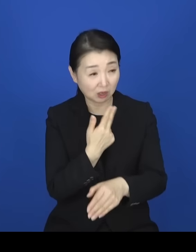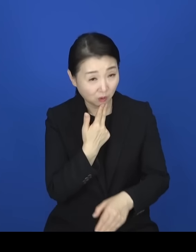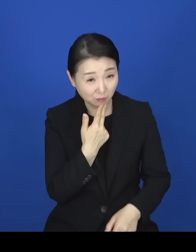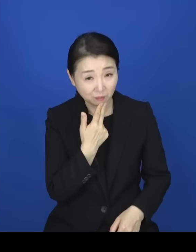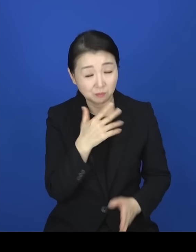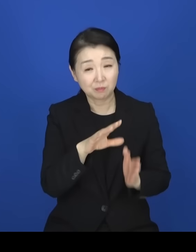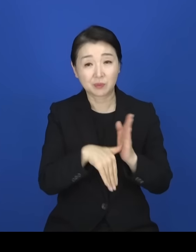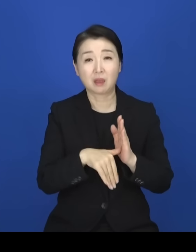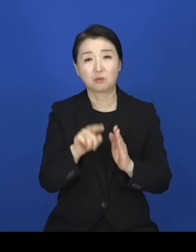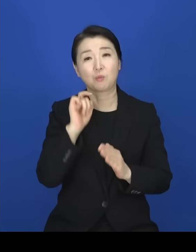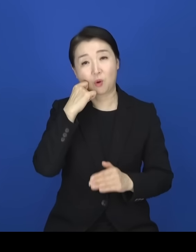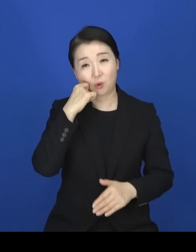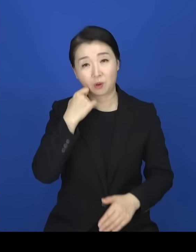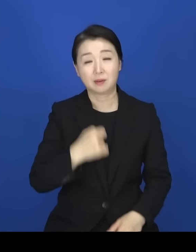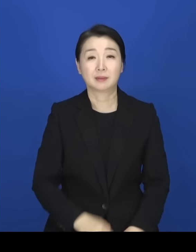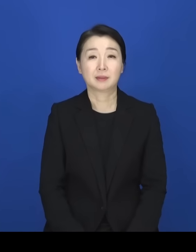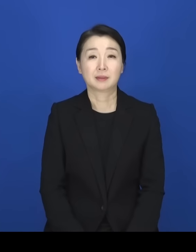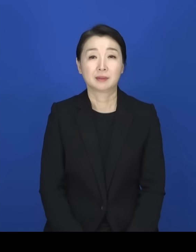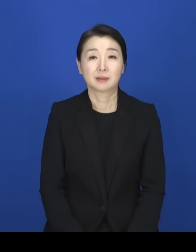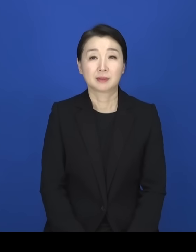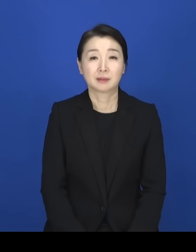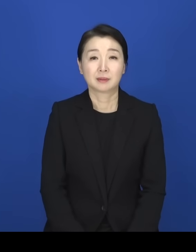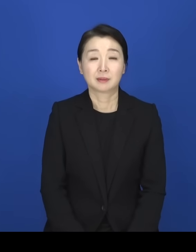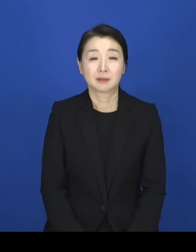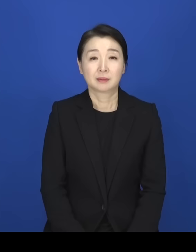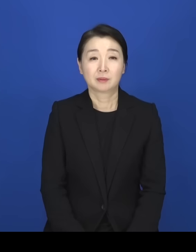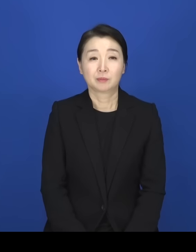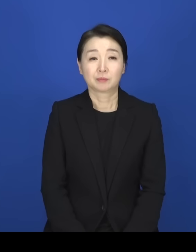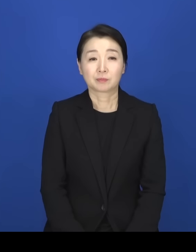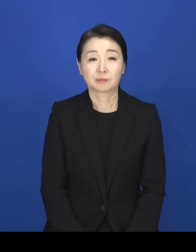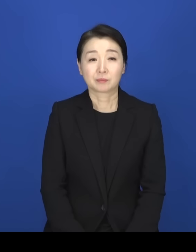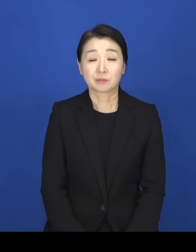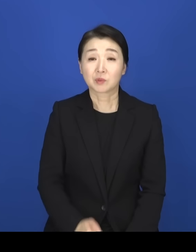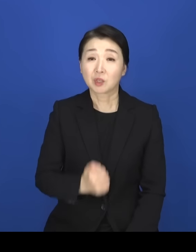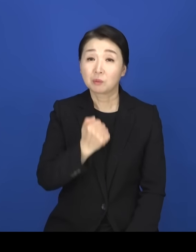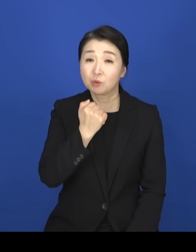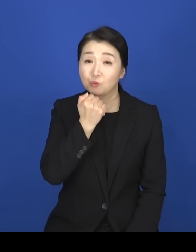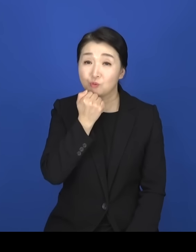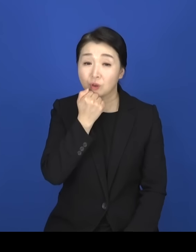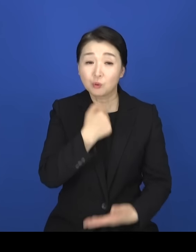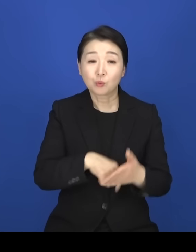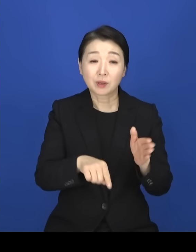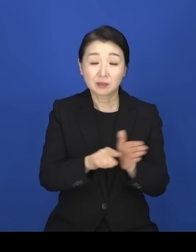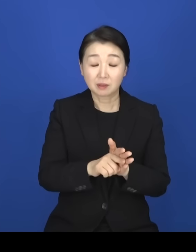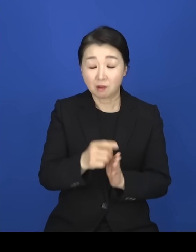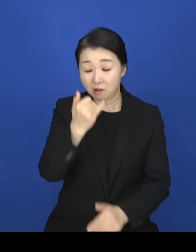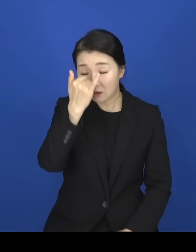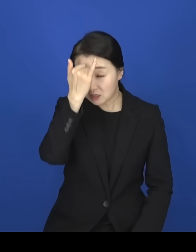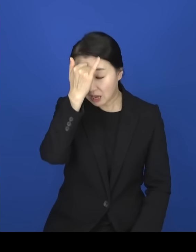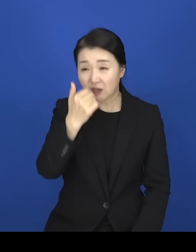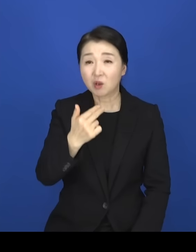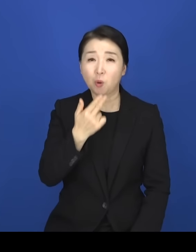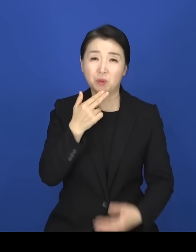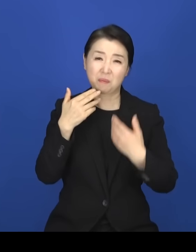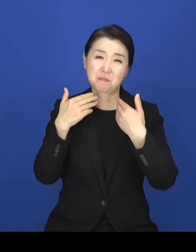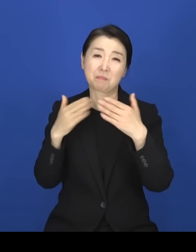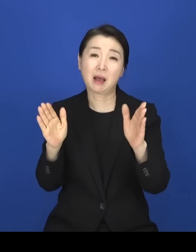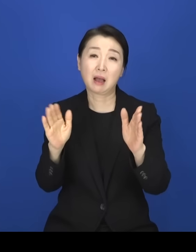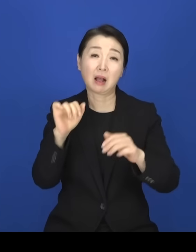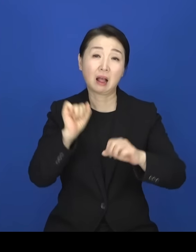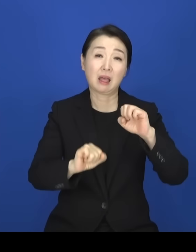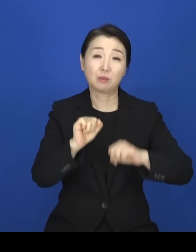사람들은 되게 어렵죠. 그리고 이제 웃긴 걸 위해서 가끔은 조금 예의가 없이 그렇지, 그렇죠. 할 수